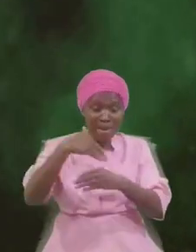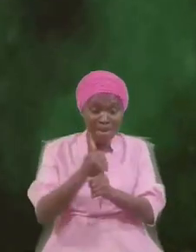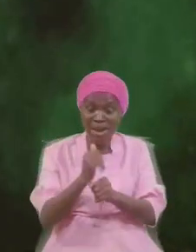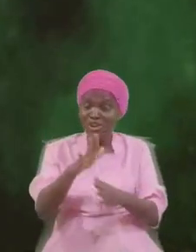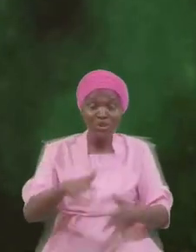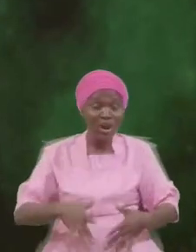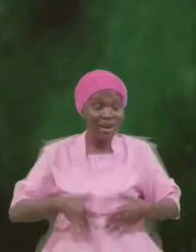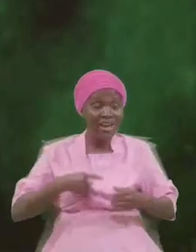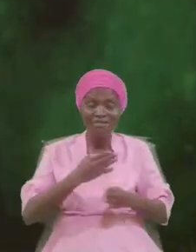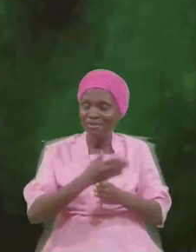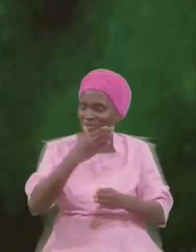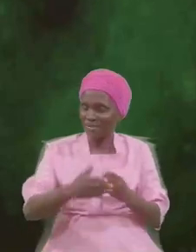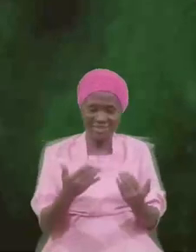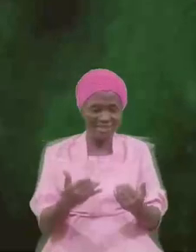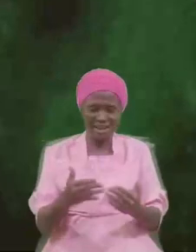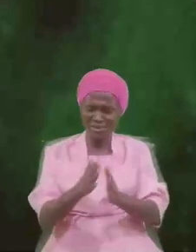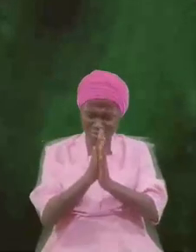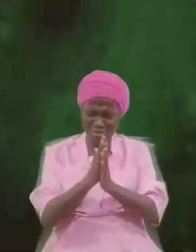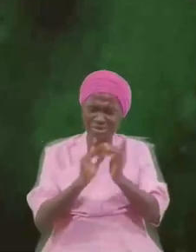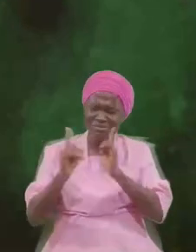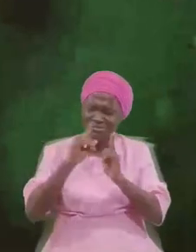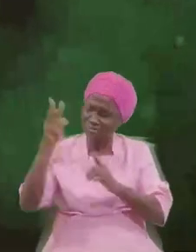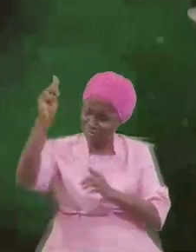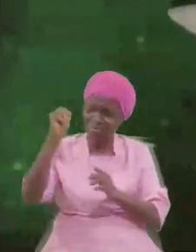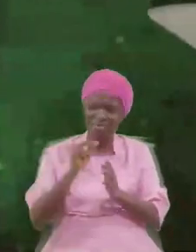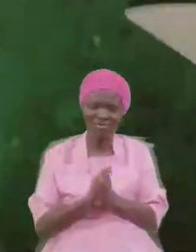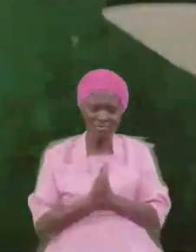Il rendra votre vie au complet.